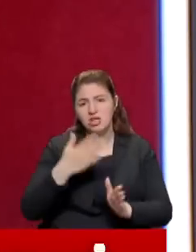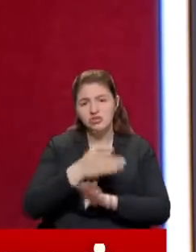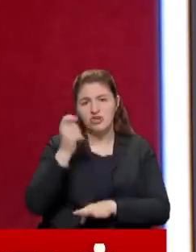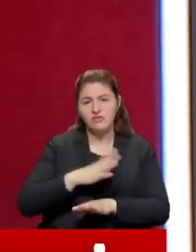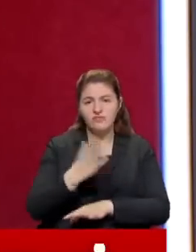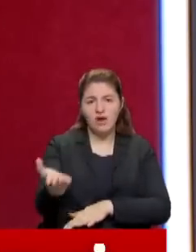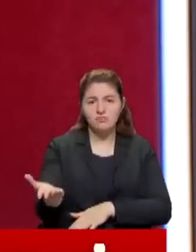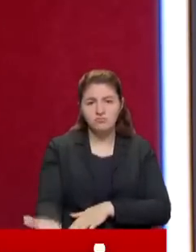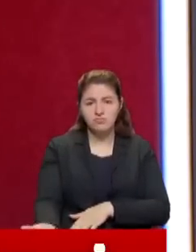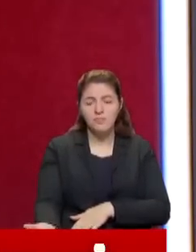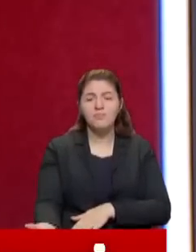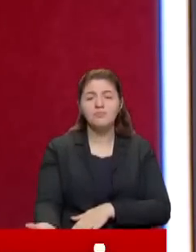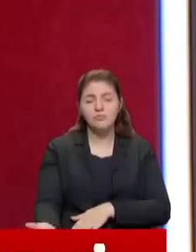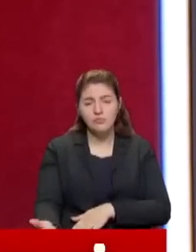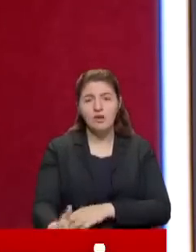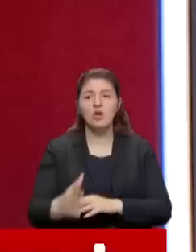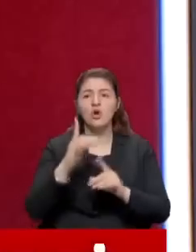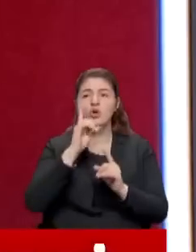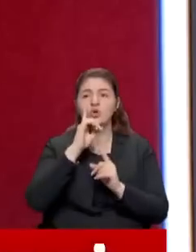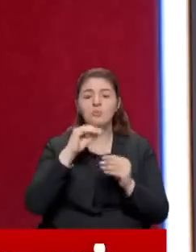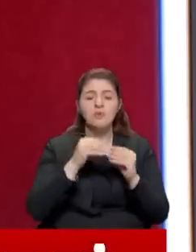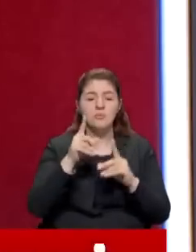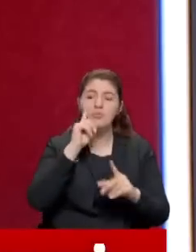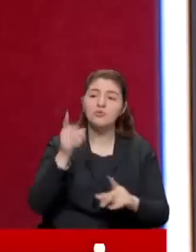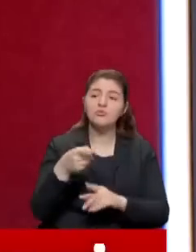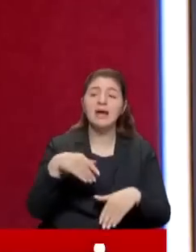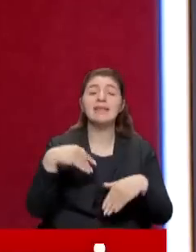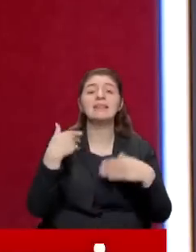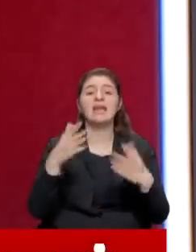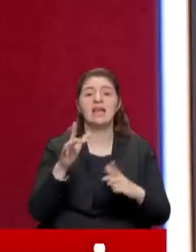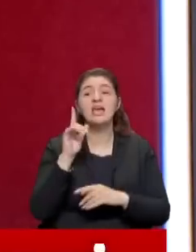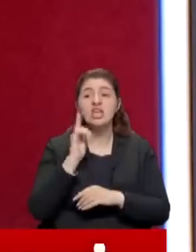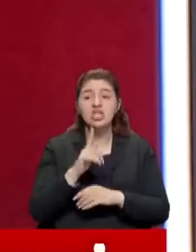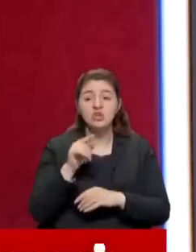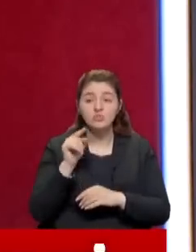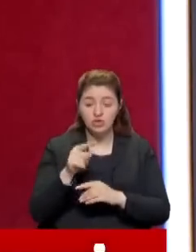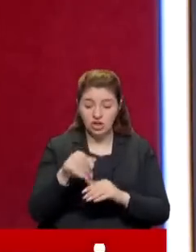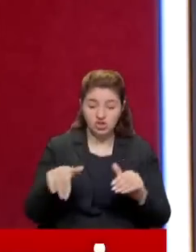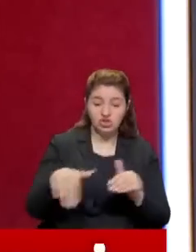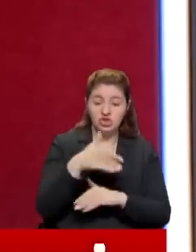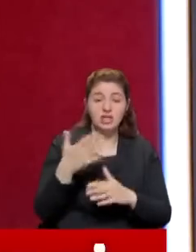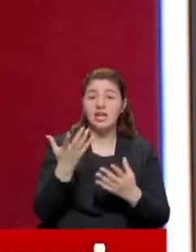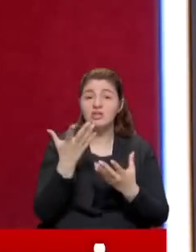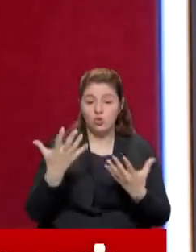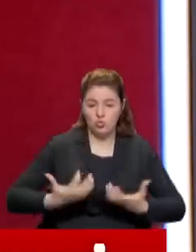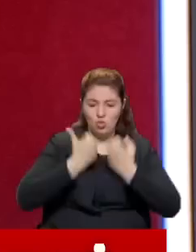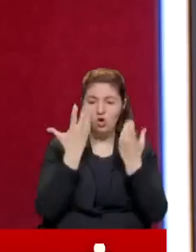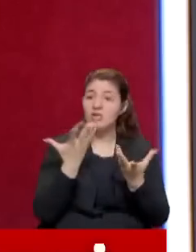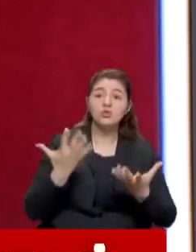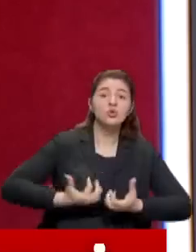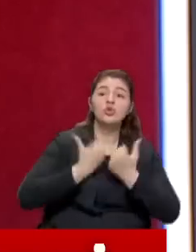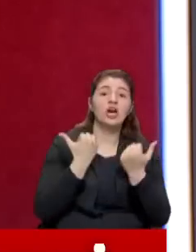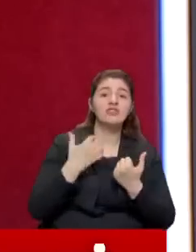var karşımızda. Dolayısıyla sorun bunu tespit etmek değil. İhtiyaç buradan çıkışın nasıl olacağını topluma